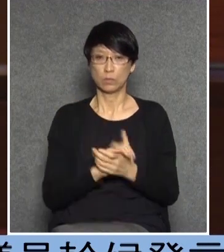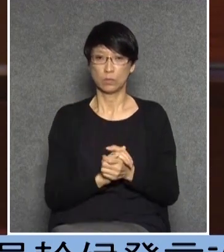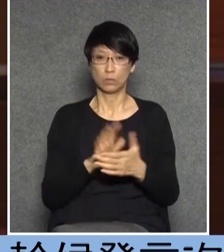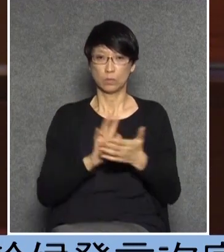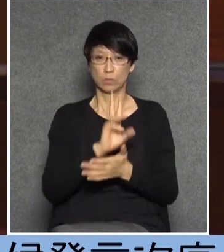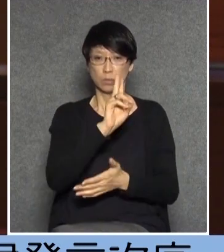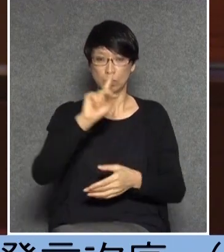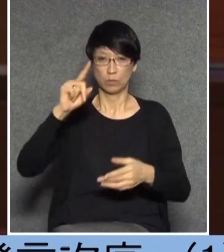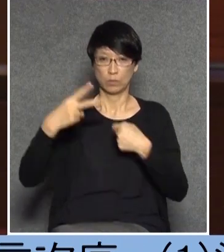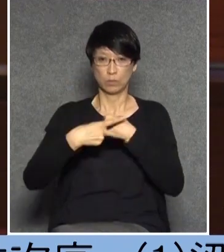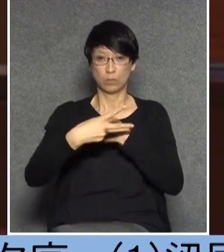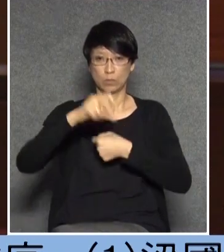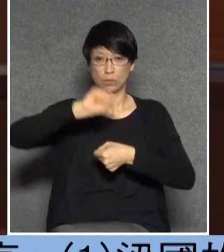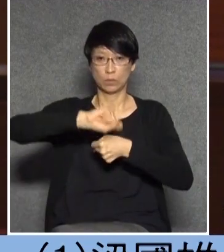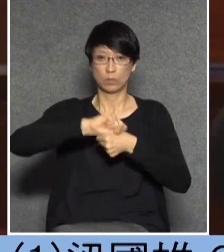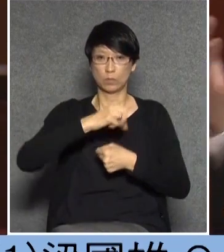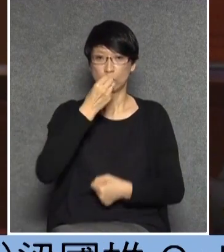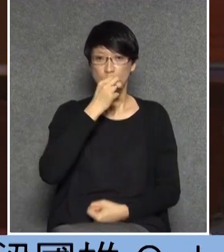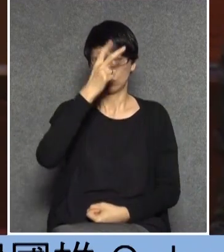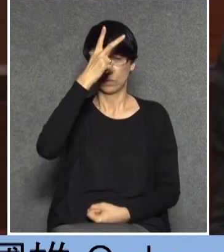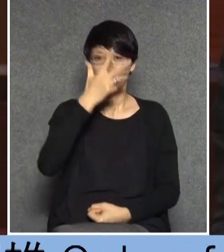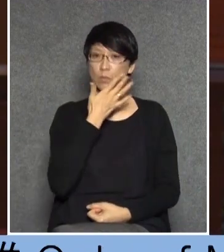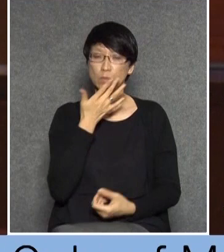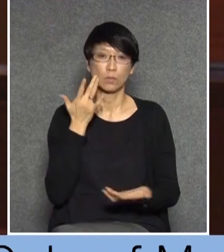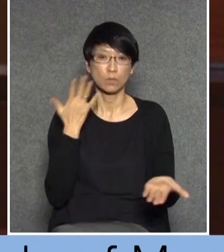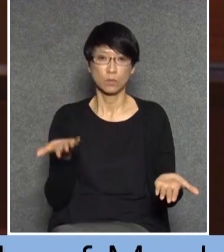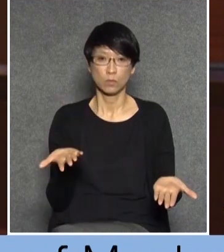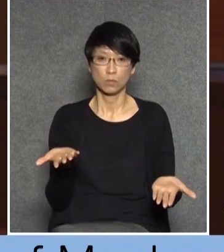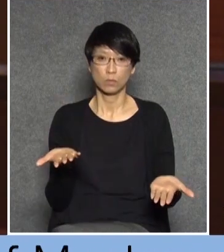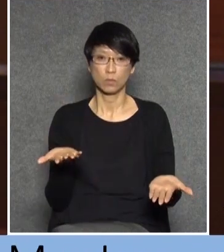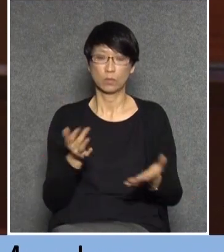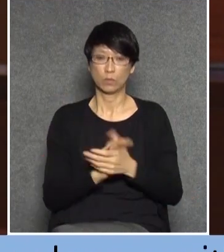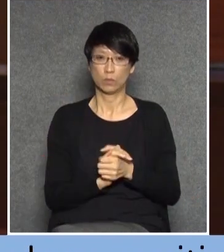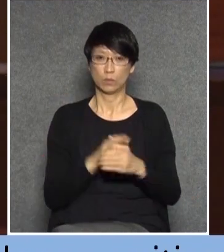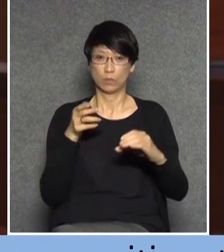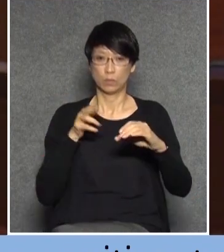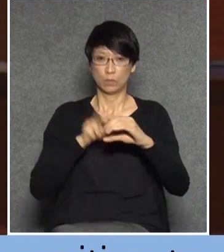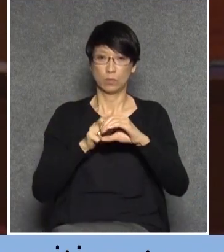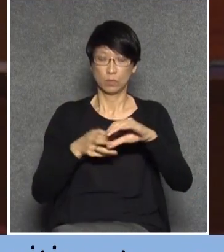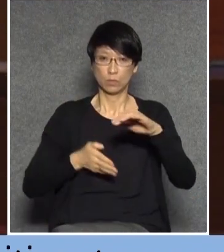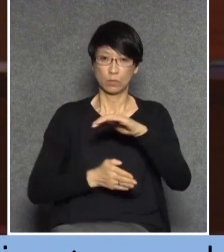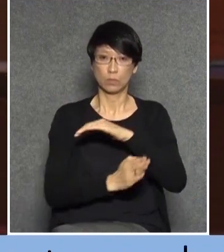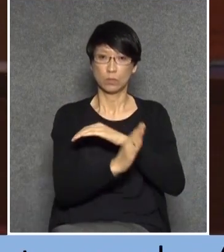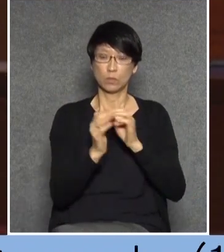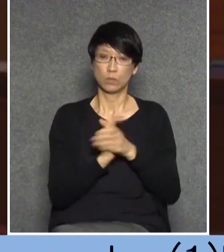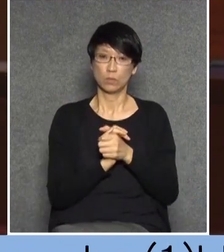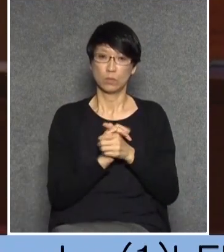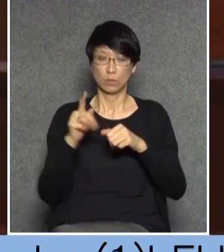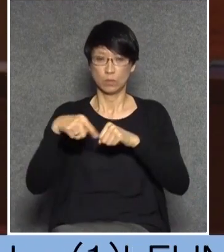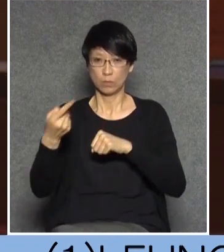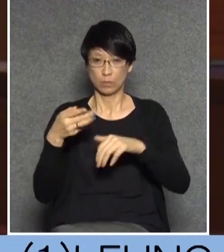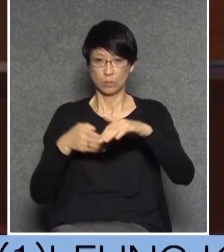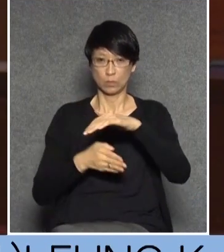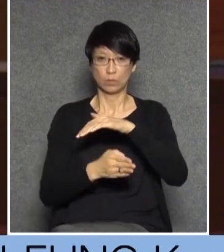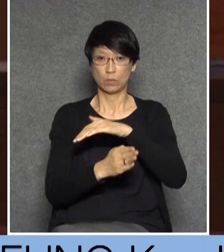來第二次加價，特區政府又是無可奈何。除了西隧，特區政府對其他隧道亦